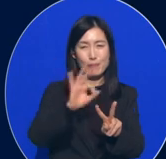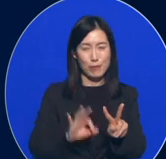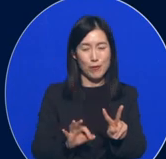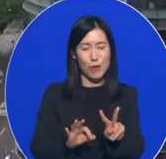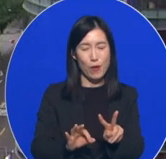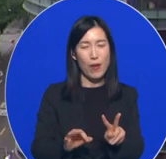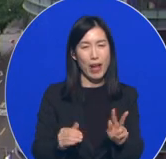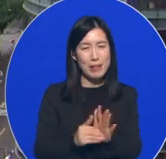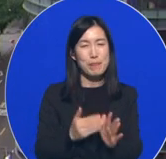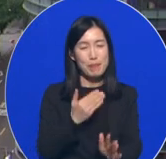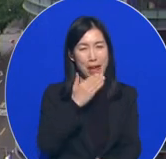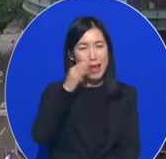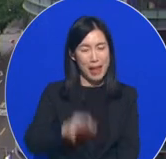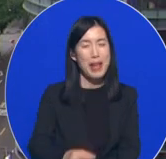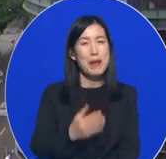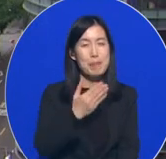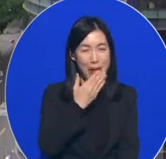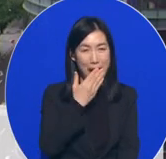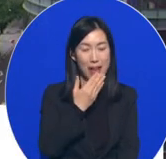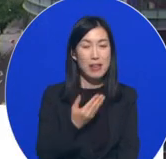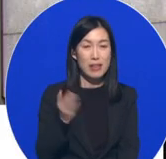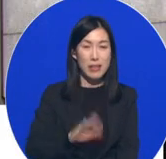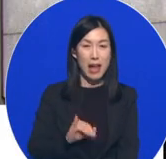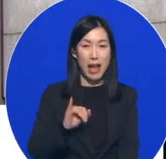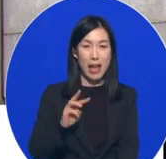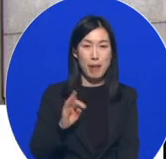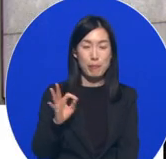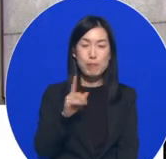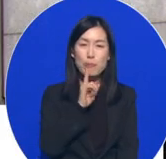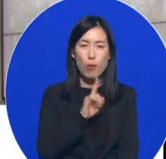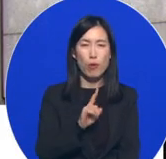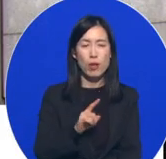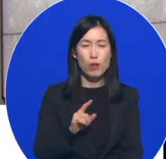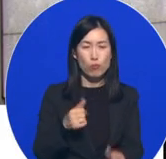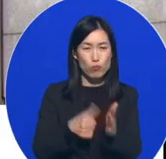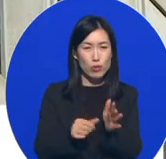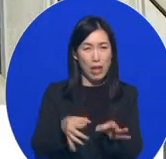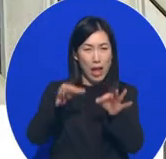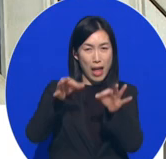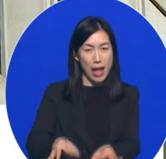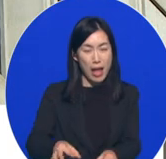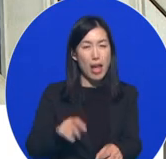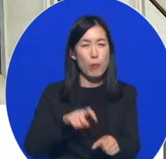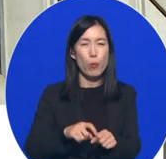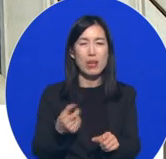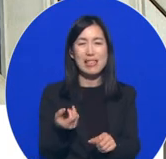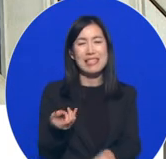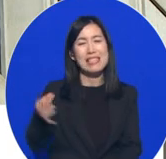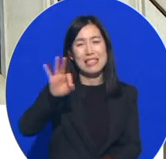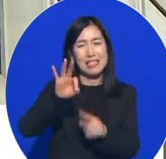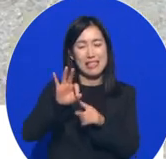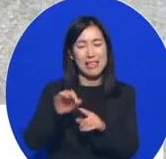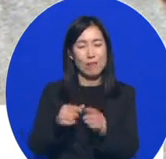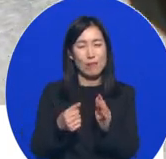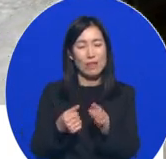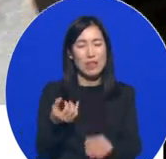전망했습니다 IMF 다만 물가 안정을 위해 현재의 고금리 기조를 상당기간 유지하는 것이 중요하다며 섣부른 통화정책